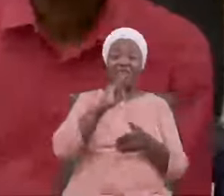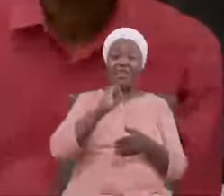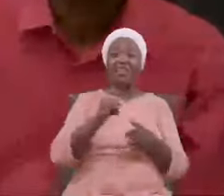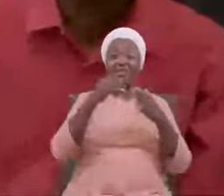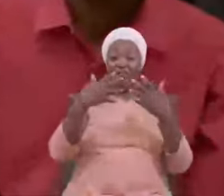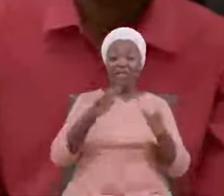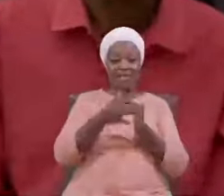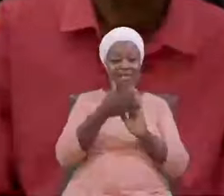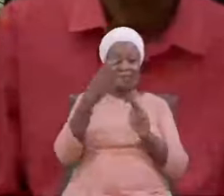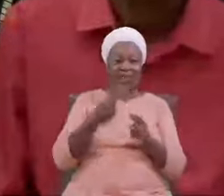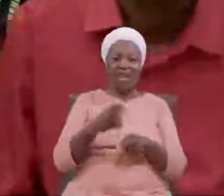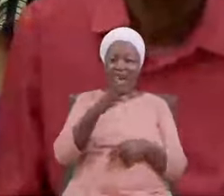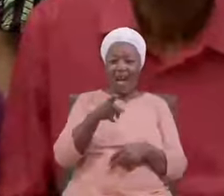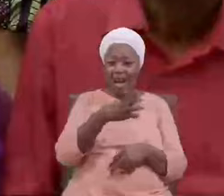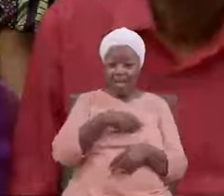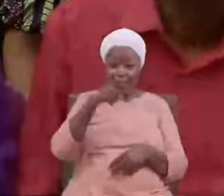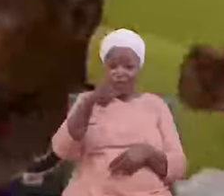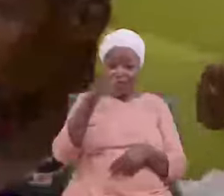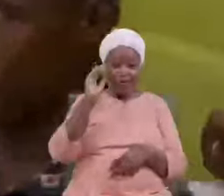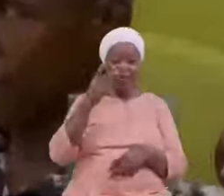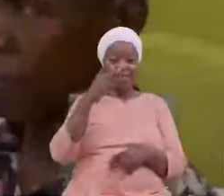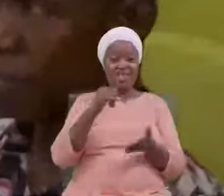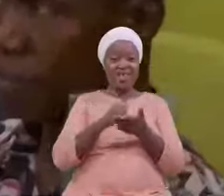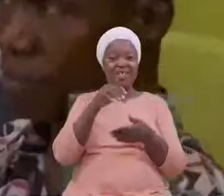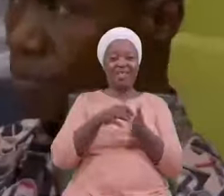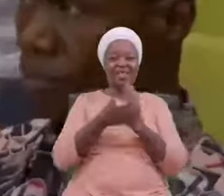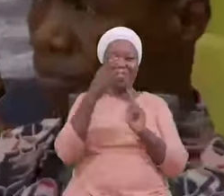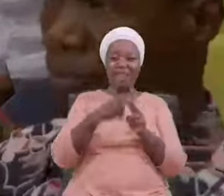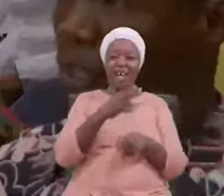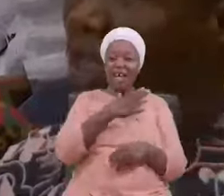Vous allez le voir. C'est fait.